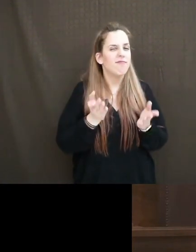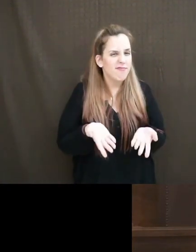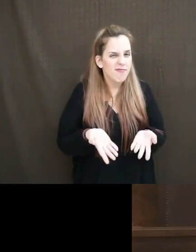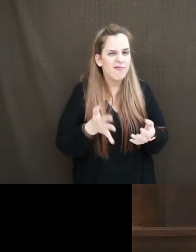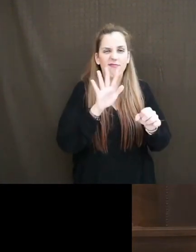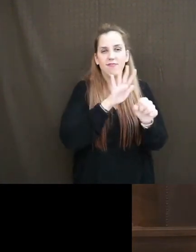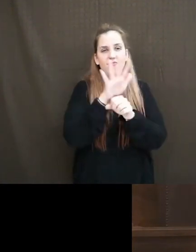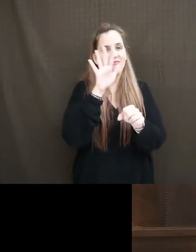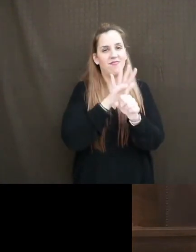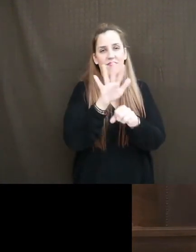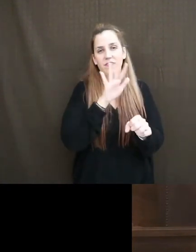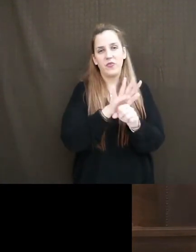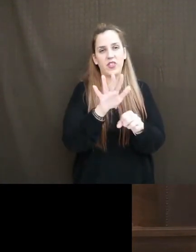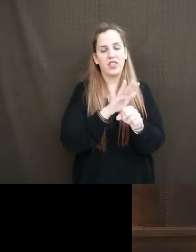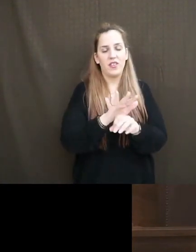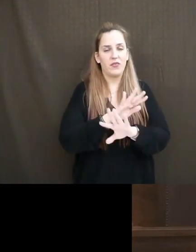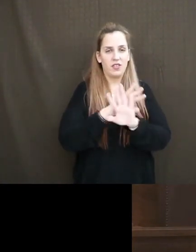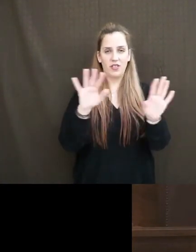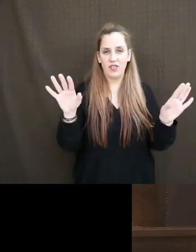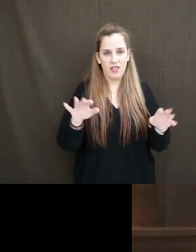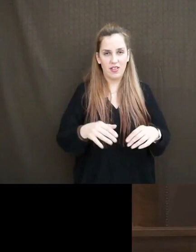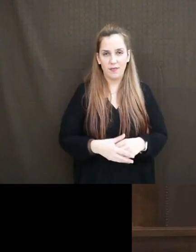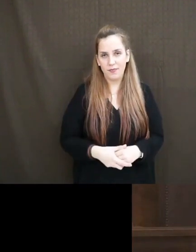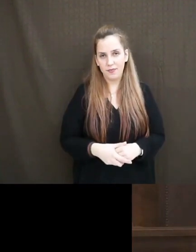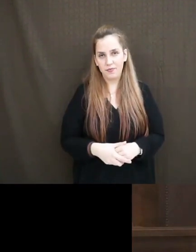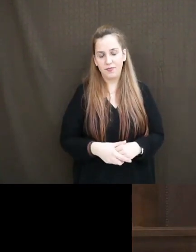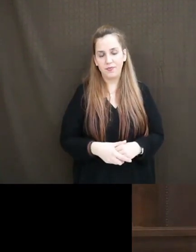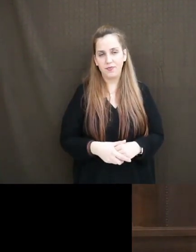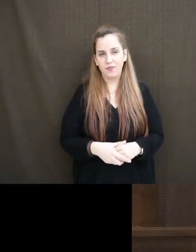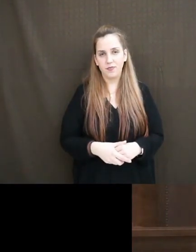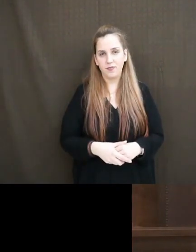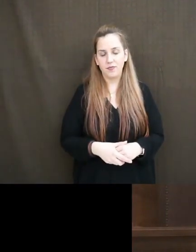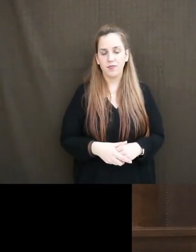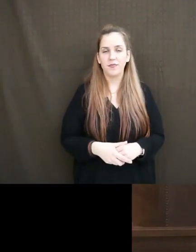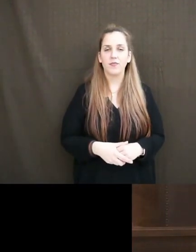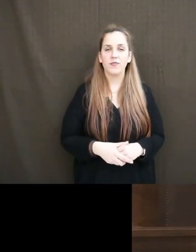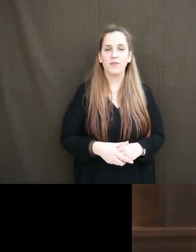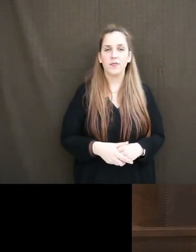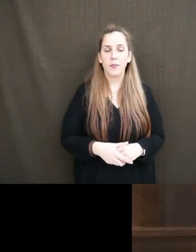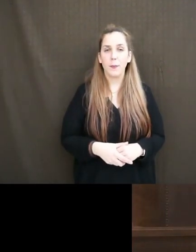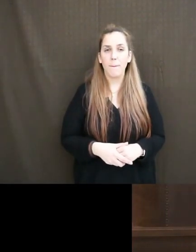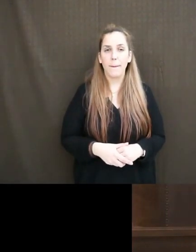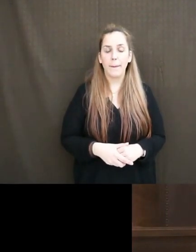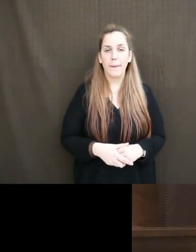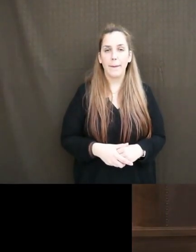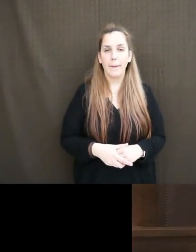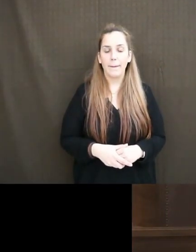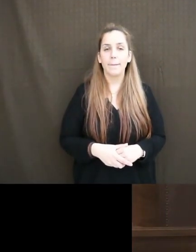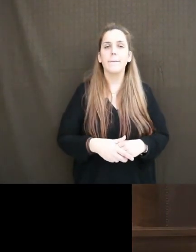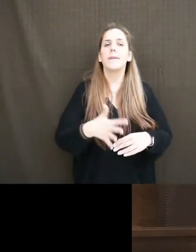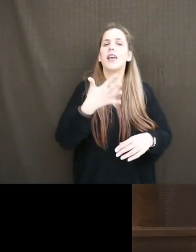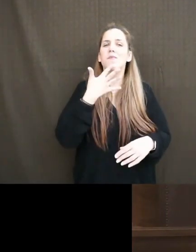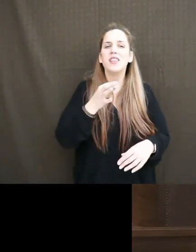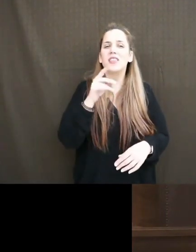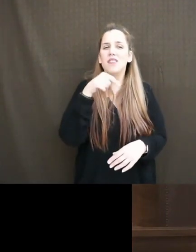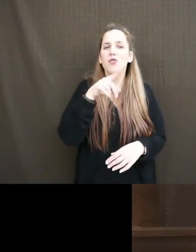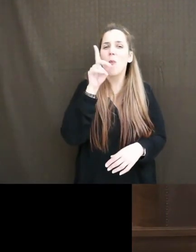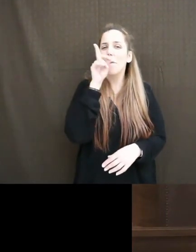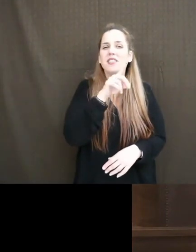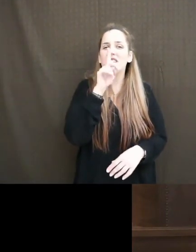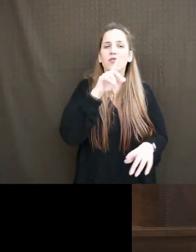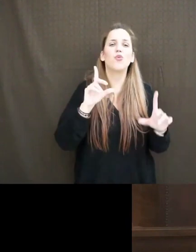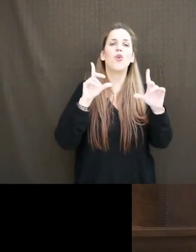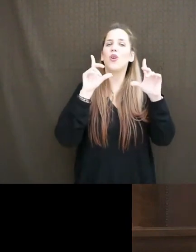τον λόγο σε δέχεται ο Θεός. Και η θρησκεία μπορεί να γίνει το κουκούλι για μια τέτοια